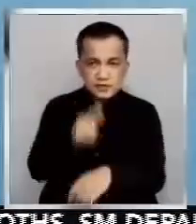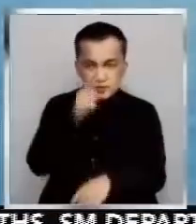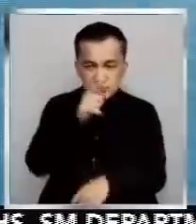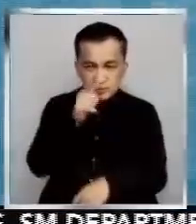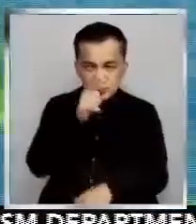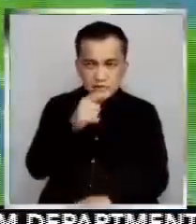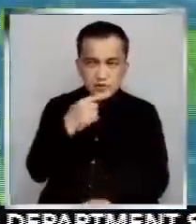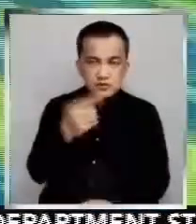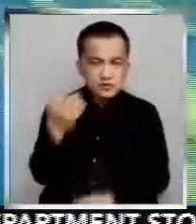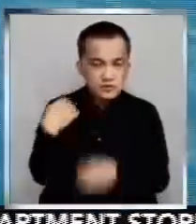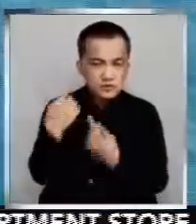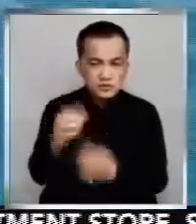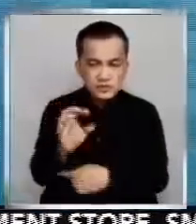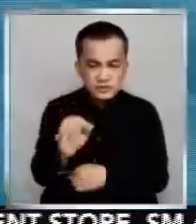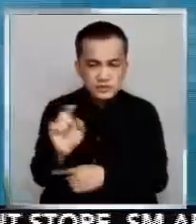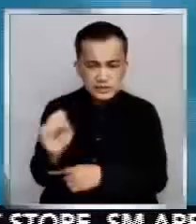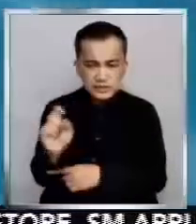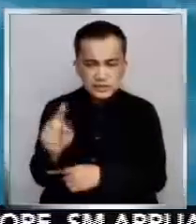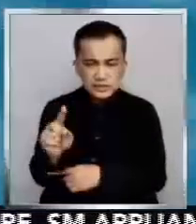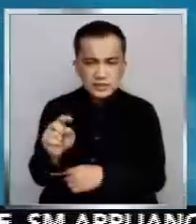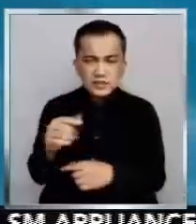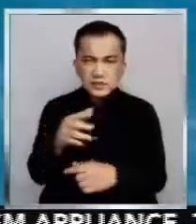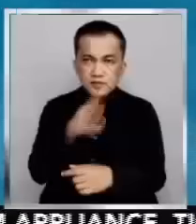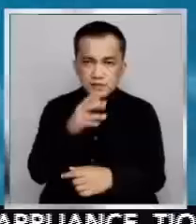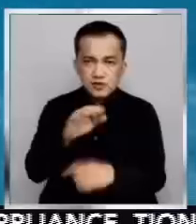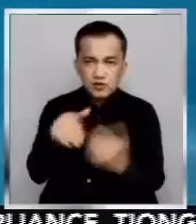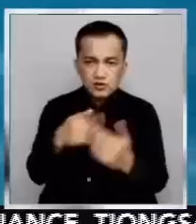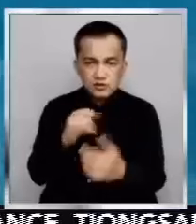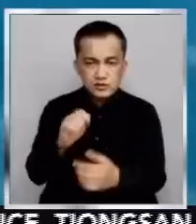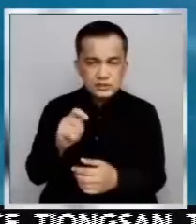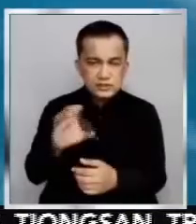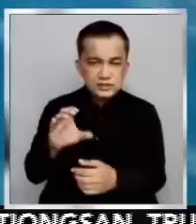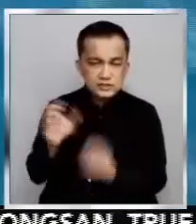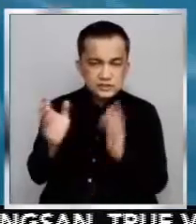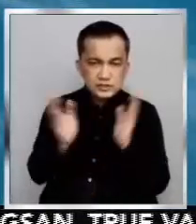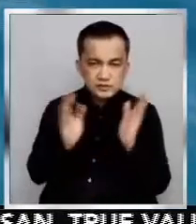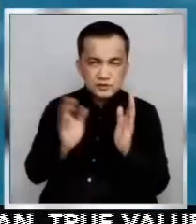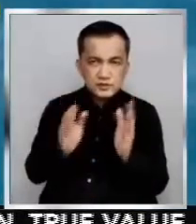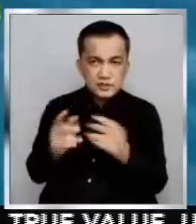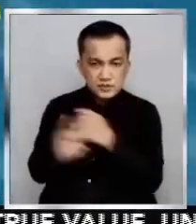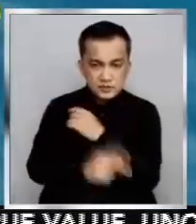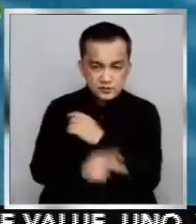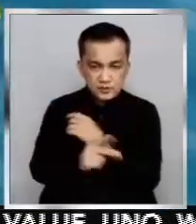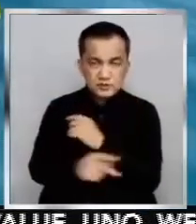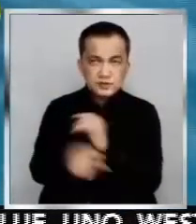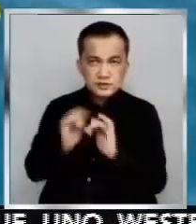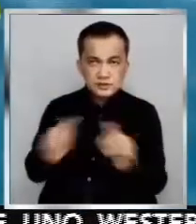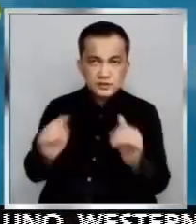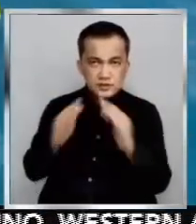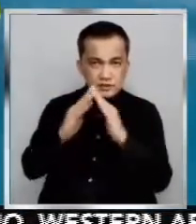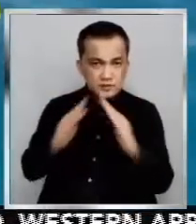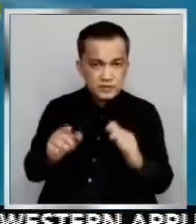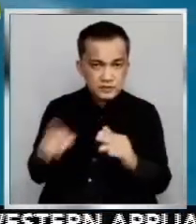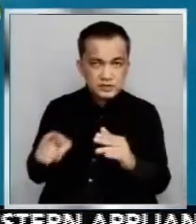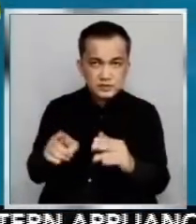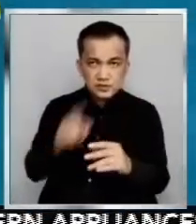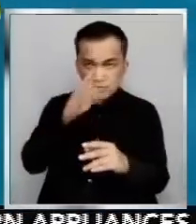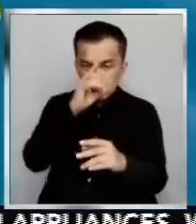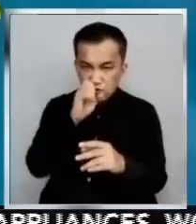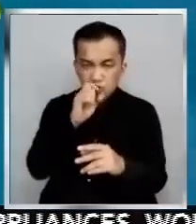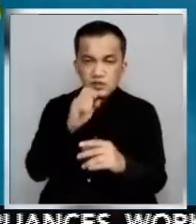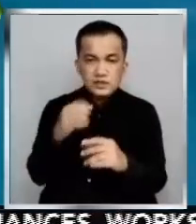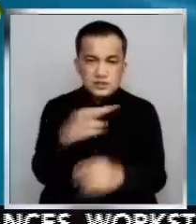1911, na siya namang mother of all Philippine geodetic surveys. Sa probinsya ding ito ang siyang tahanan ng isa sa pinakamatandang religious festival sa